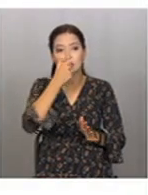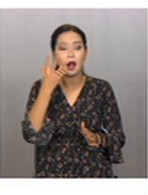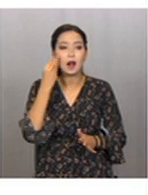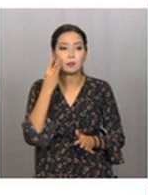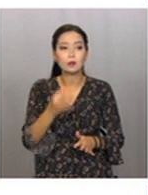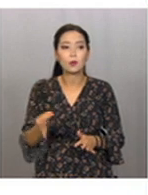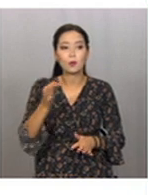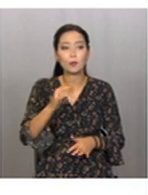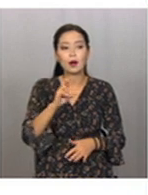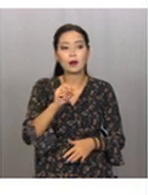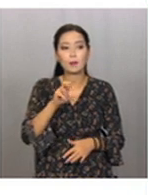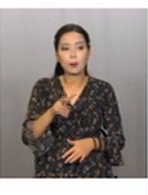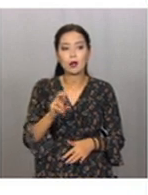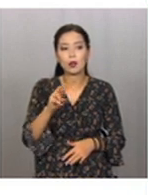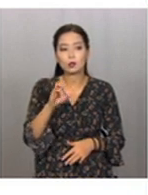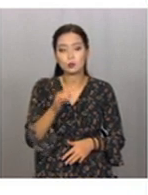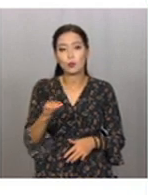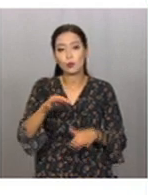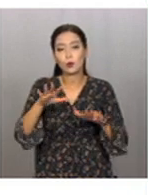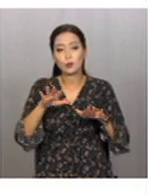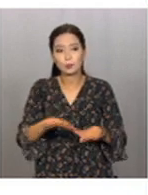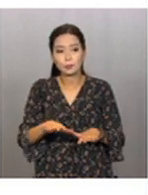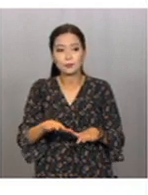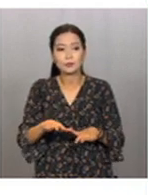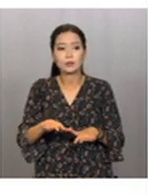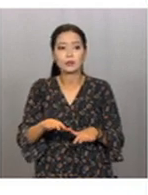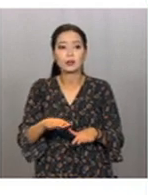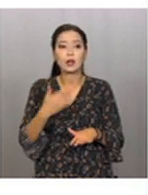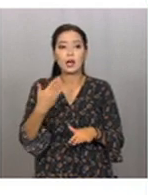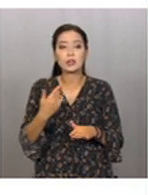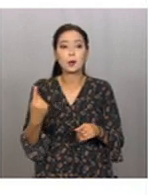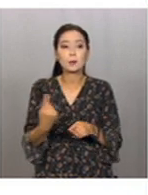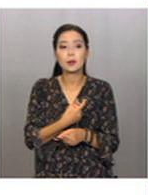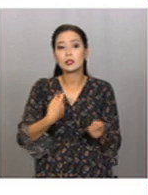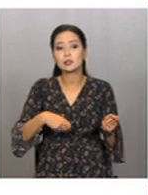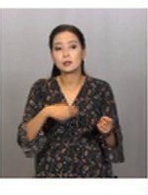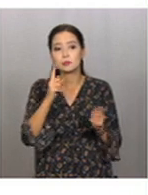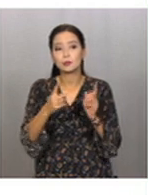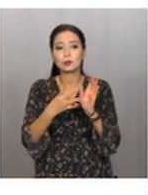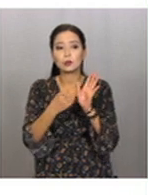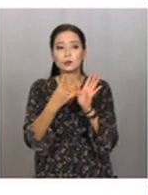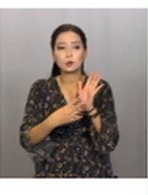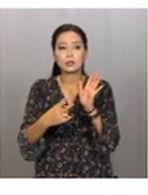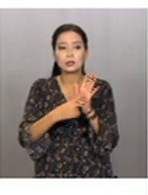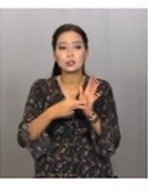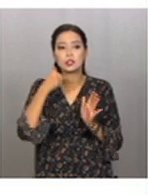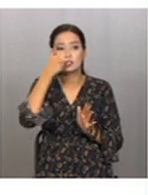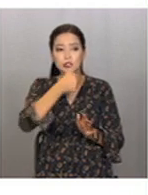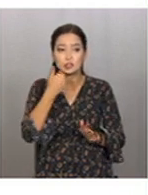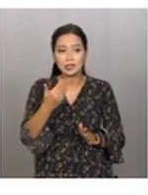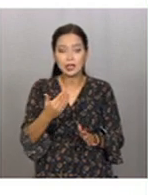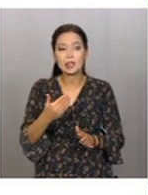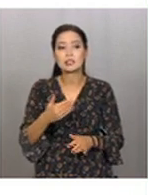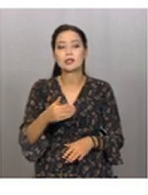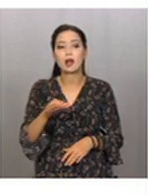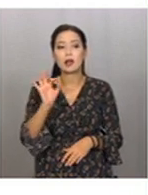Қапал Ақсу өңірінде өткен. Айтысты ең алғаш 1898 жылы Қазанда Қисса Біржан Сал